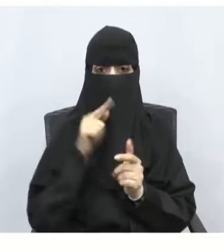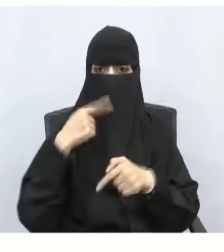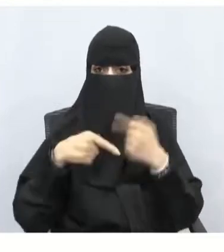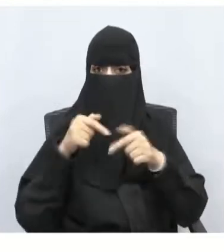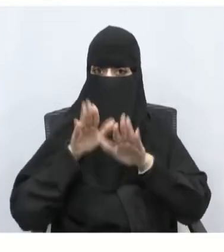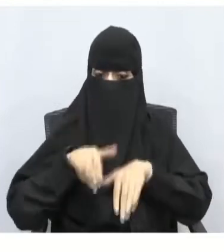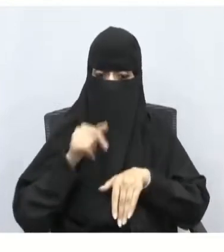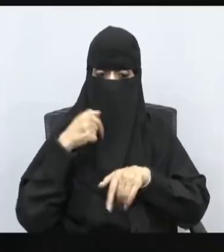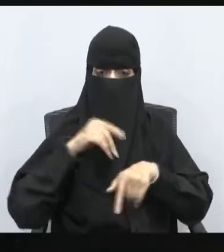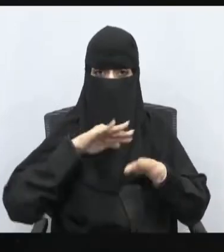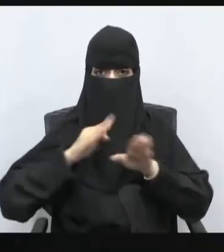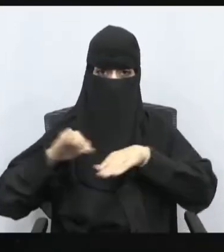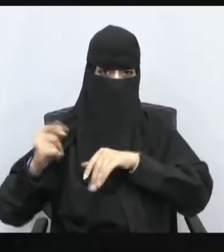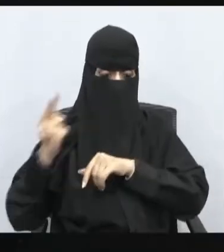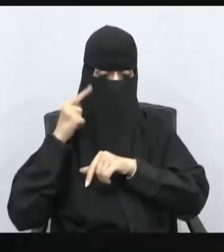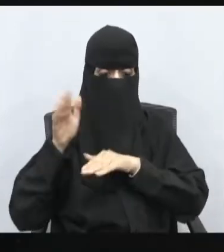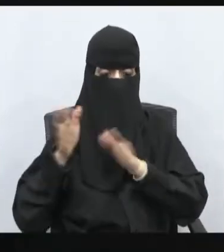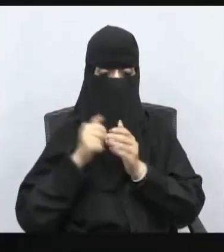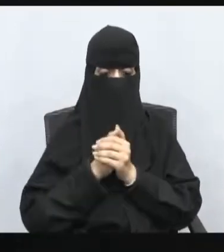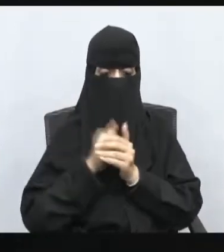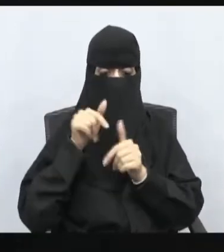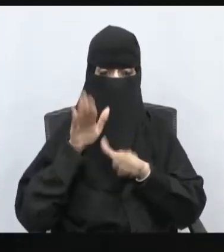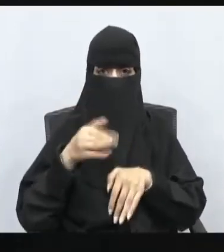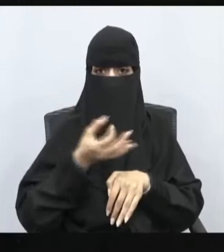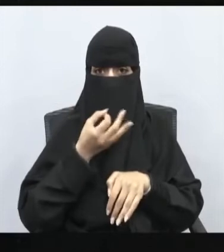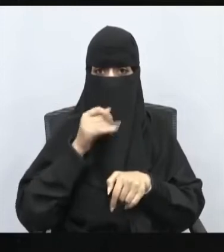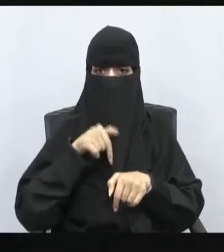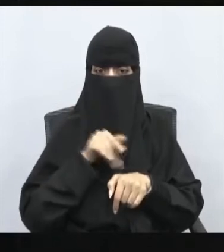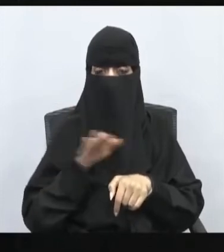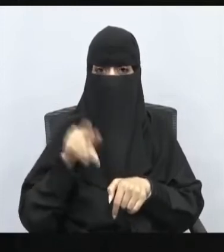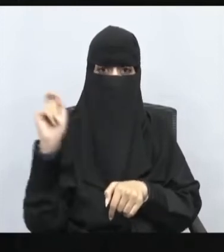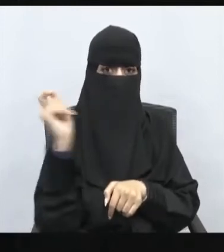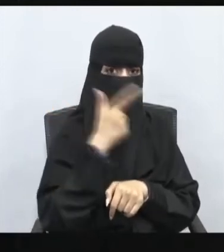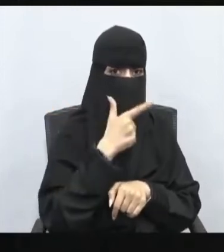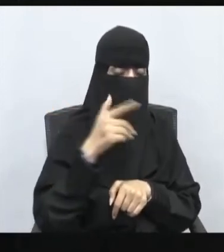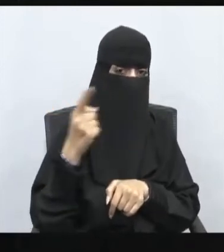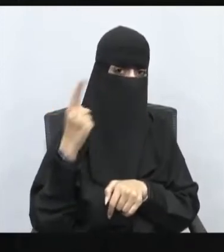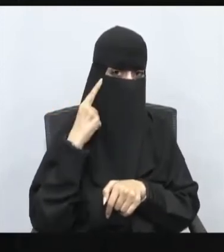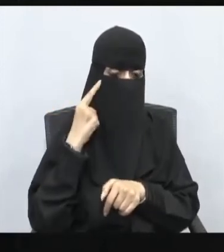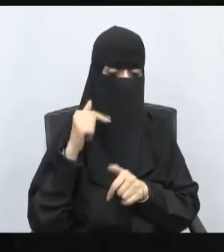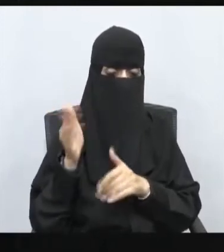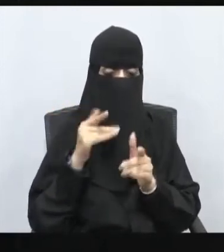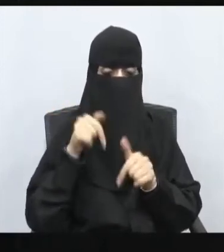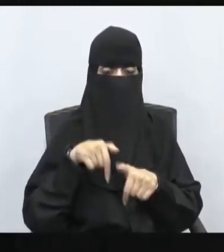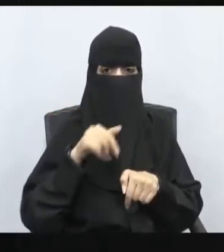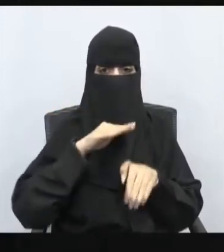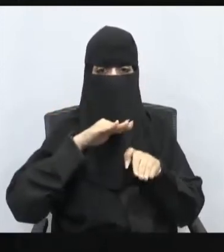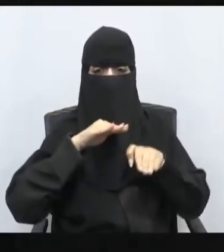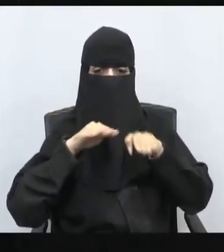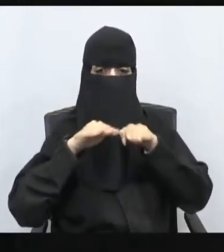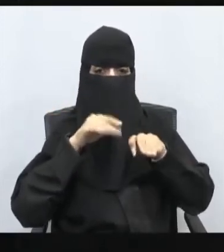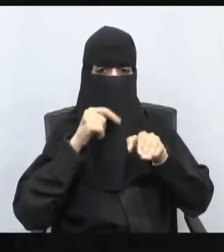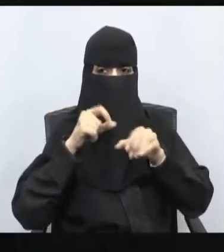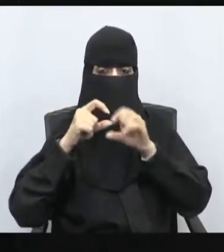لازلنا في موجات الصوت، سوف نتكلم تحديدا عن سرعة الصوت والتردد